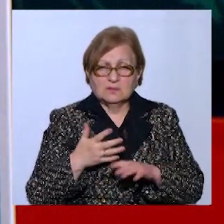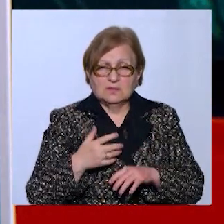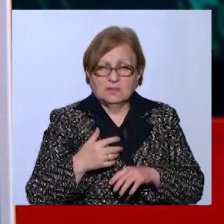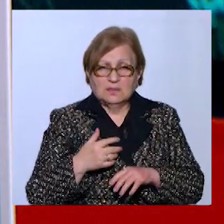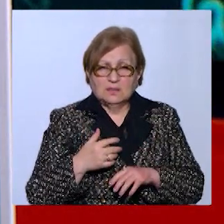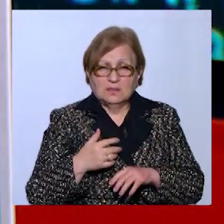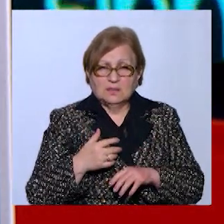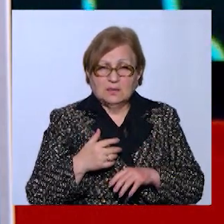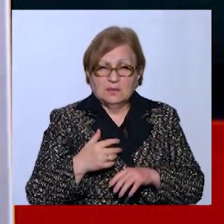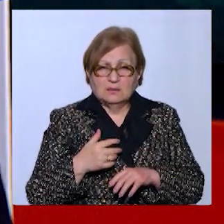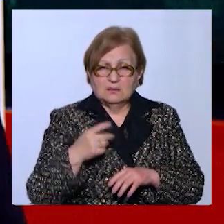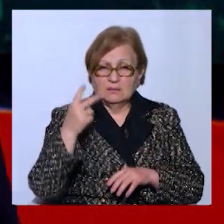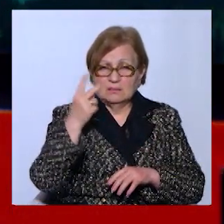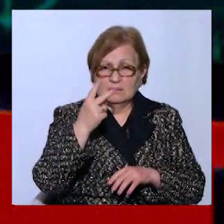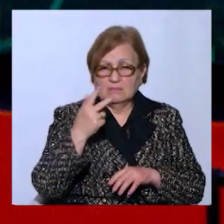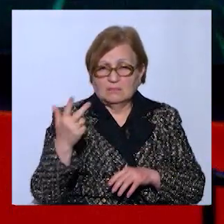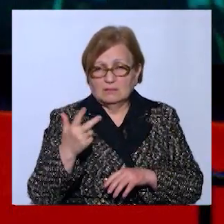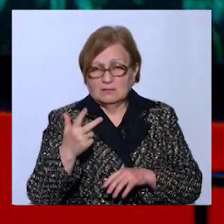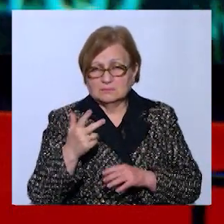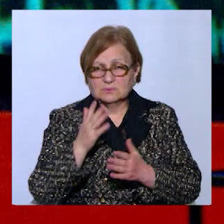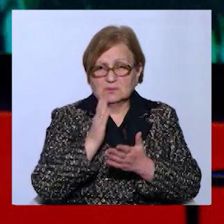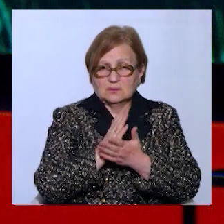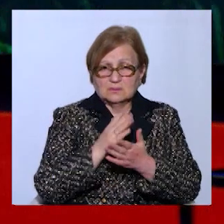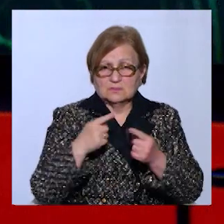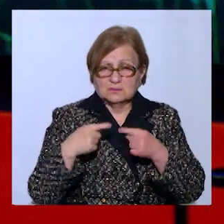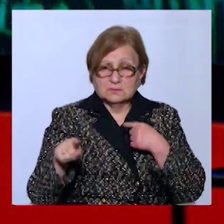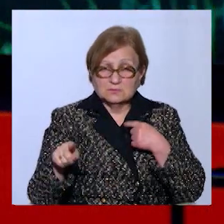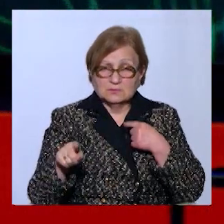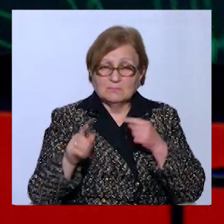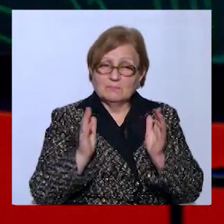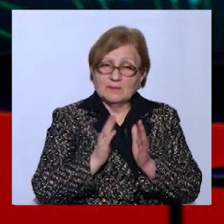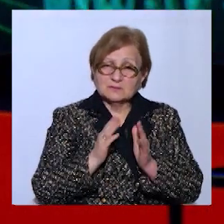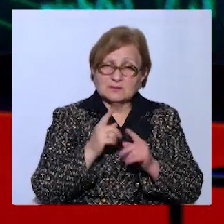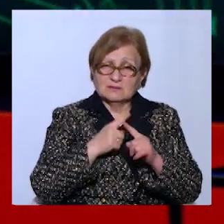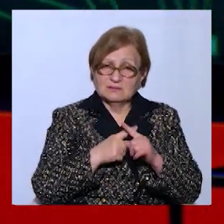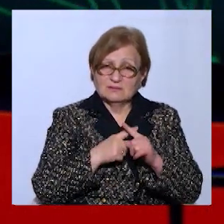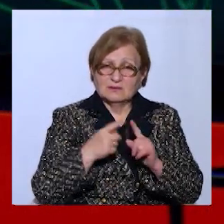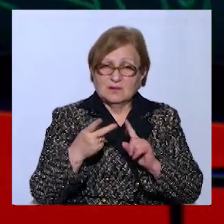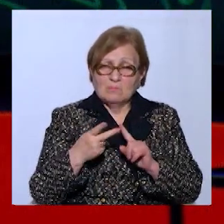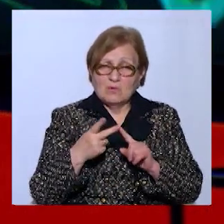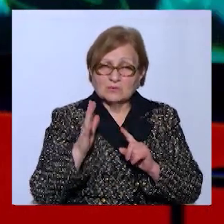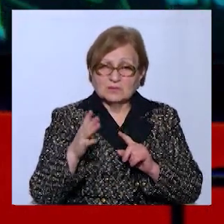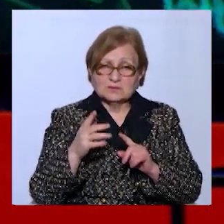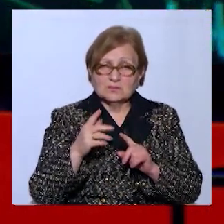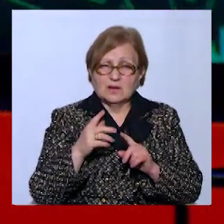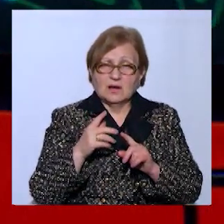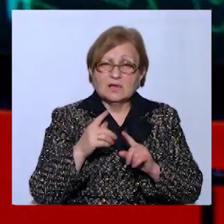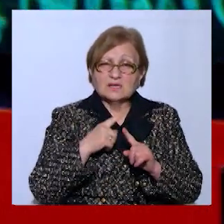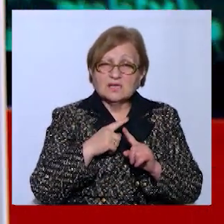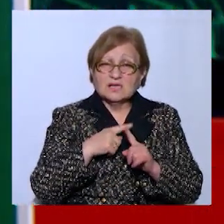რომ მეორესა და მესამეს შორის არის სხვაობა, პატარა აღნიშნე x-ით, მეორე იქნებოდა x +